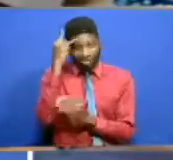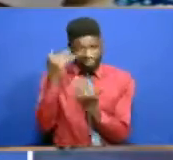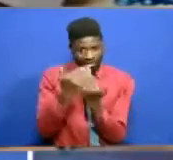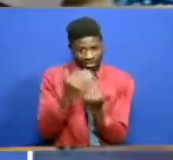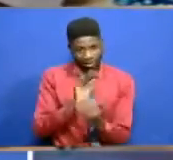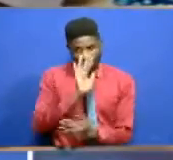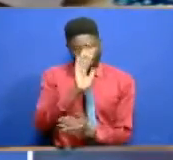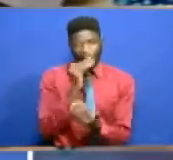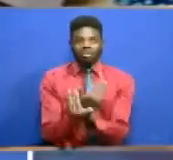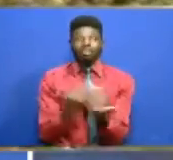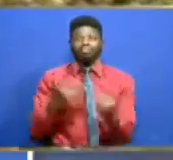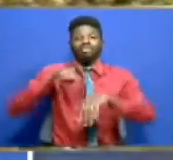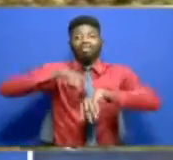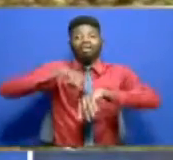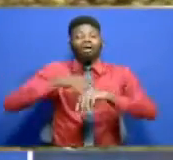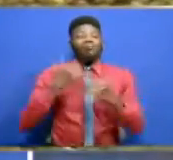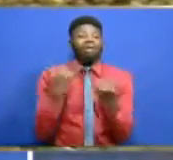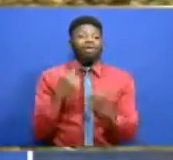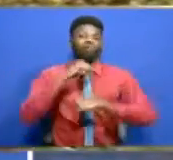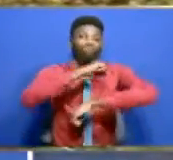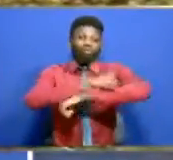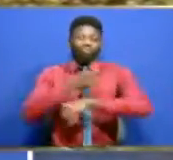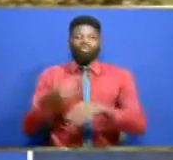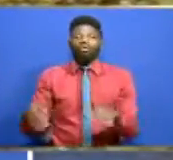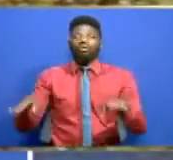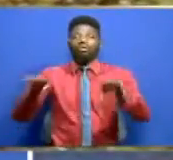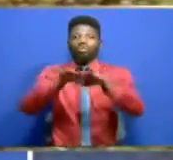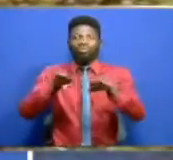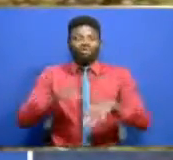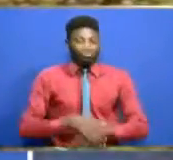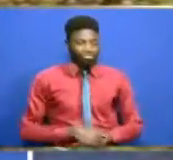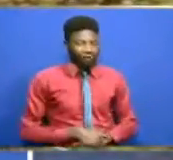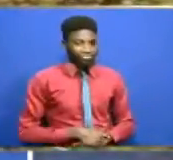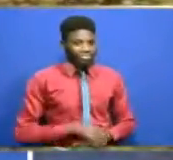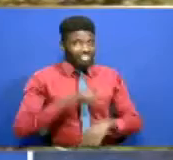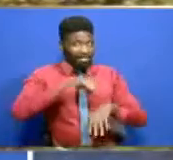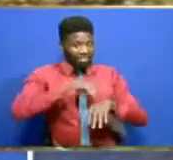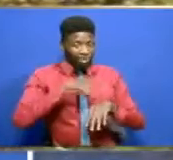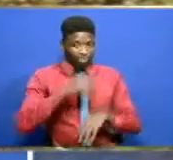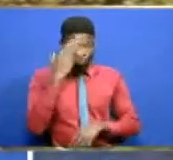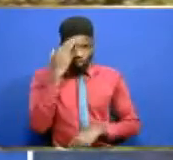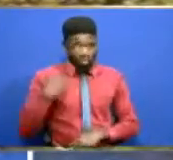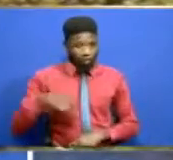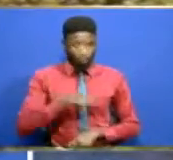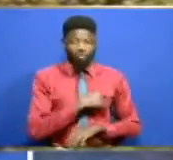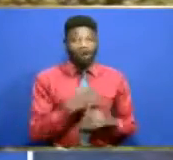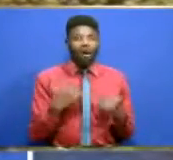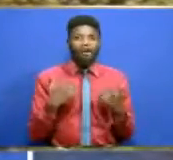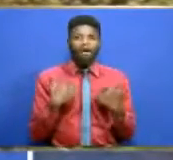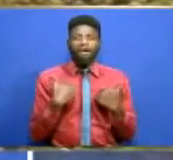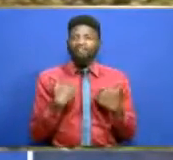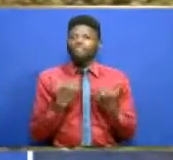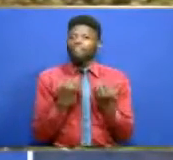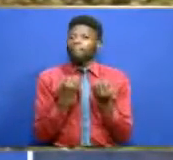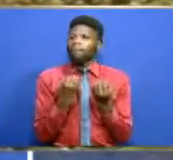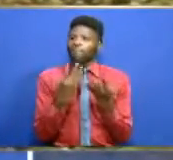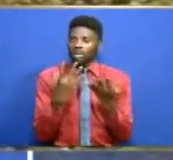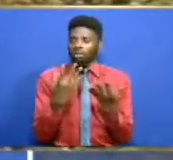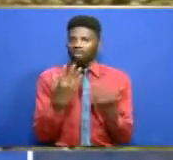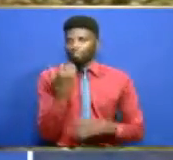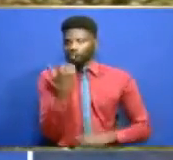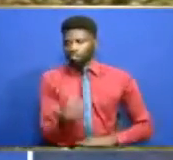shule zimefungwa. The reason why we are having increased numbers in teenage